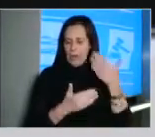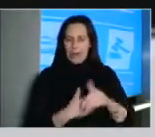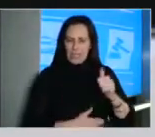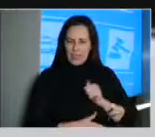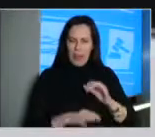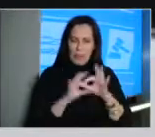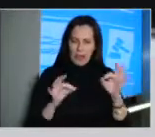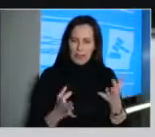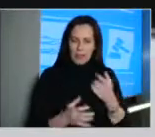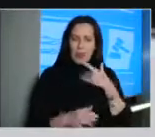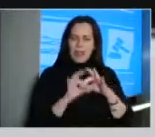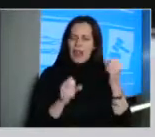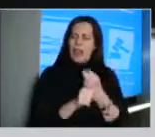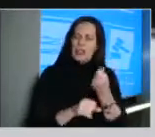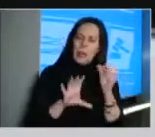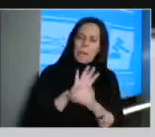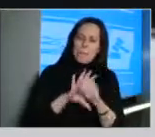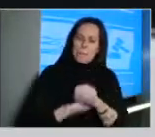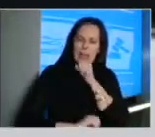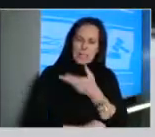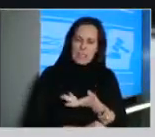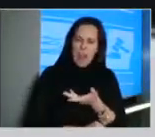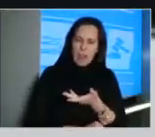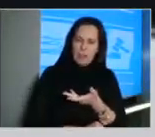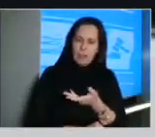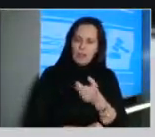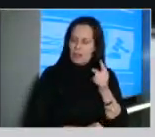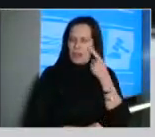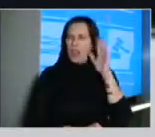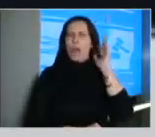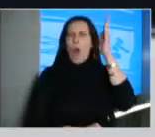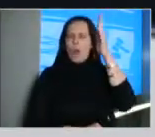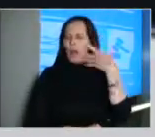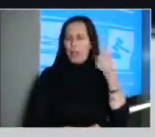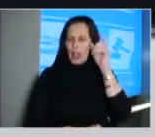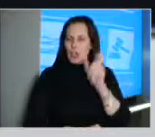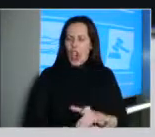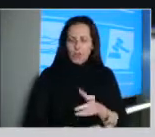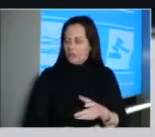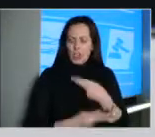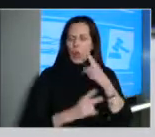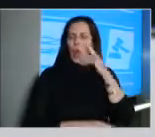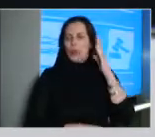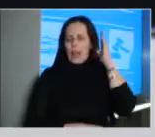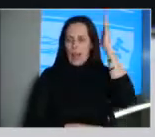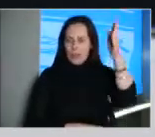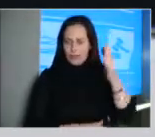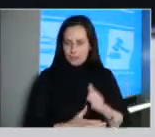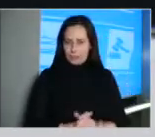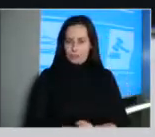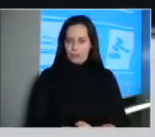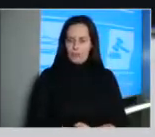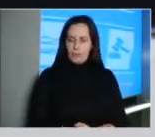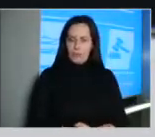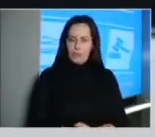ואתה מתחיל, אתה אומרים לך, תתחיל לשים כסף לפנסיה. אז זה מסובך, אין לאנשים את הטלסקופ הזה להסתכל על הכוכבים במרחק